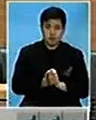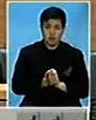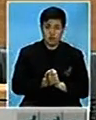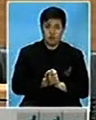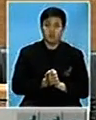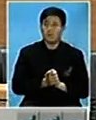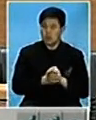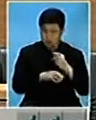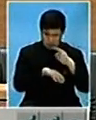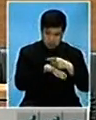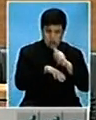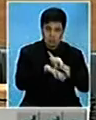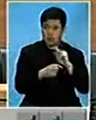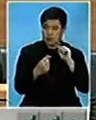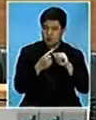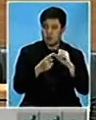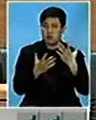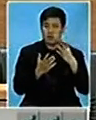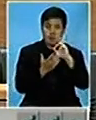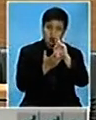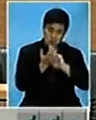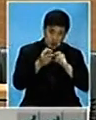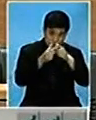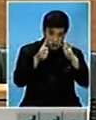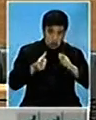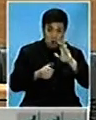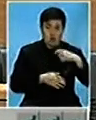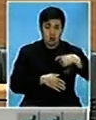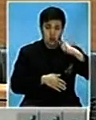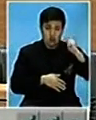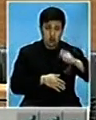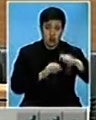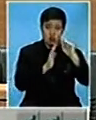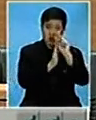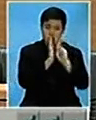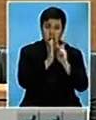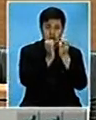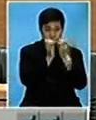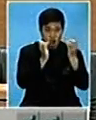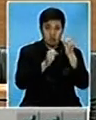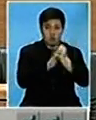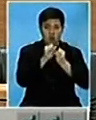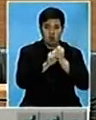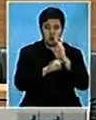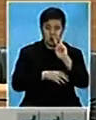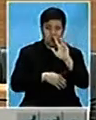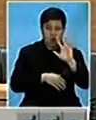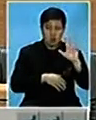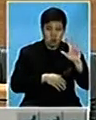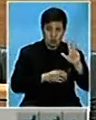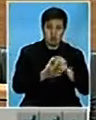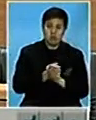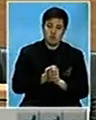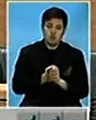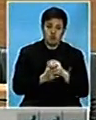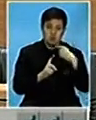ท่านประธานครับในรายงานของศาลรัฐธรรมนูญปี53นั้นเนี่ยนะครับประกอบกับเหตุ